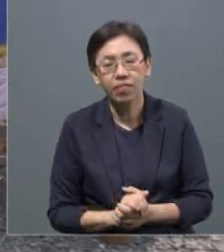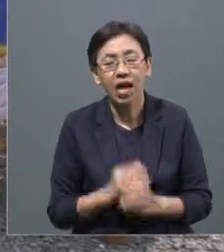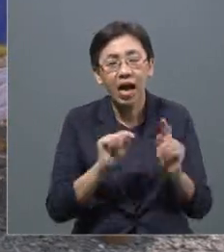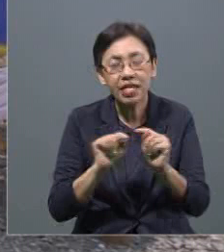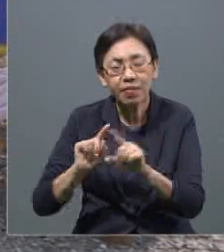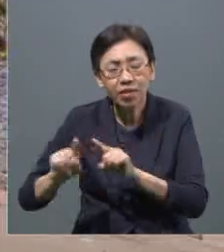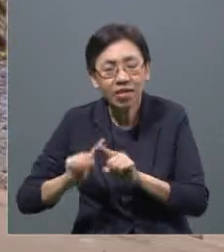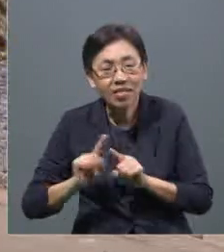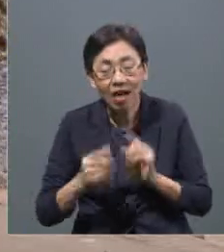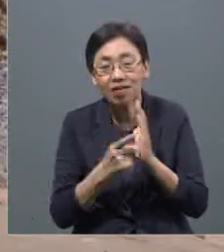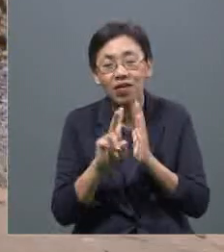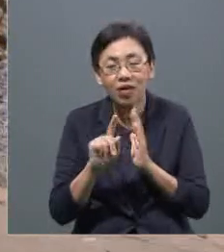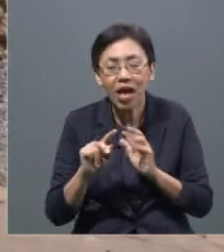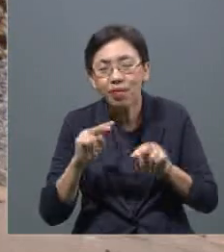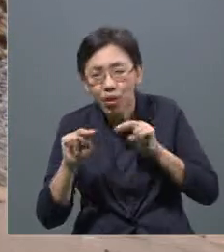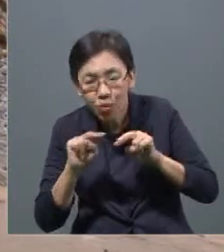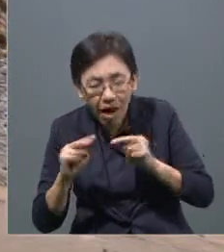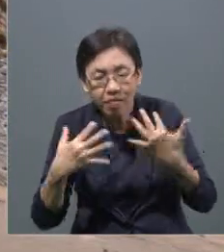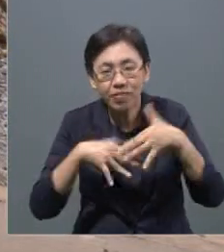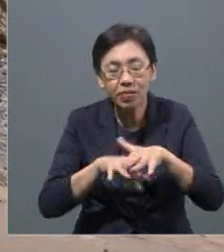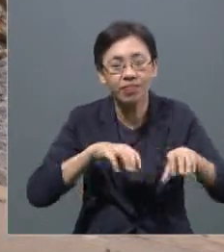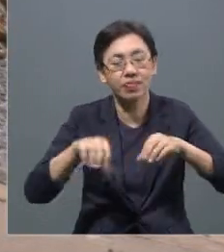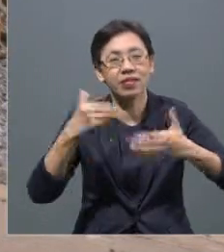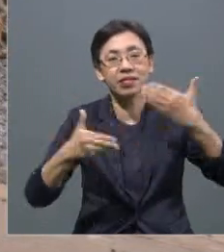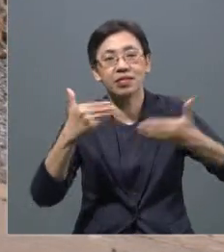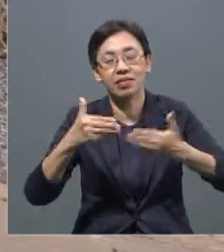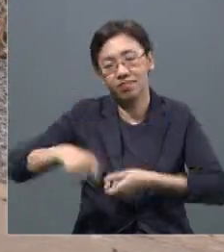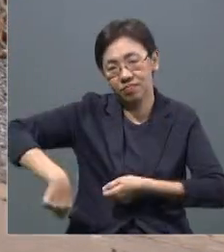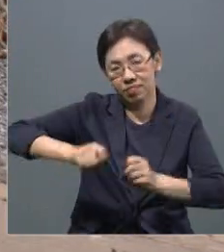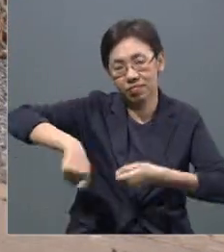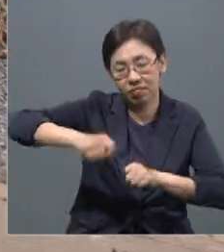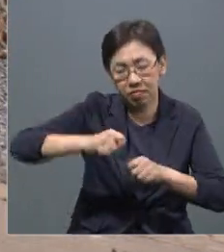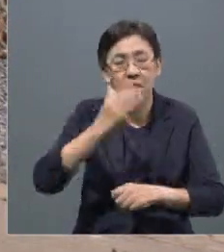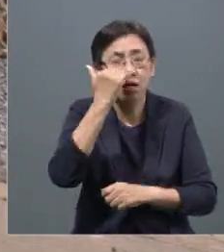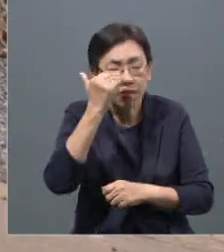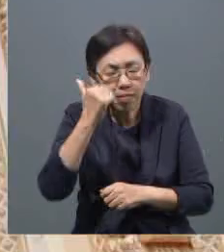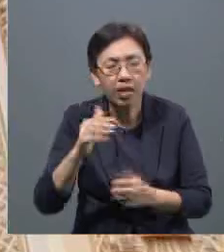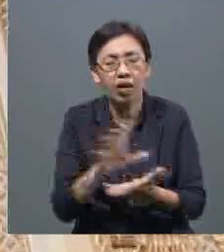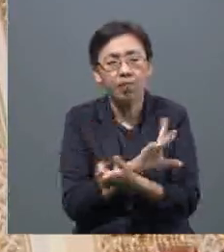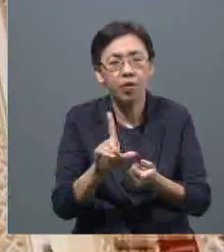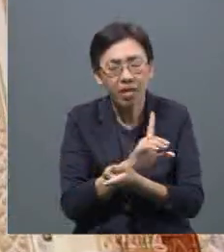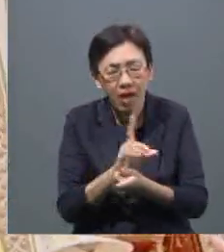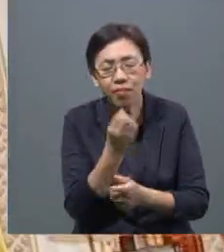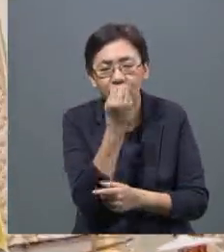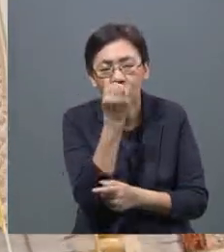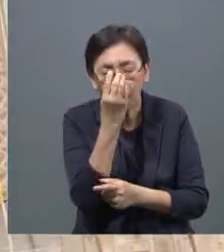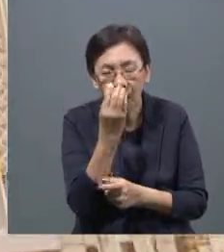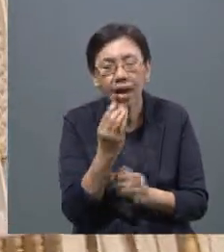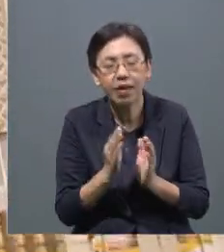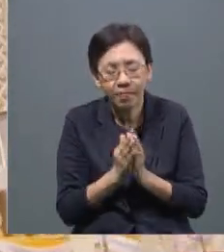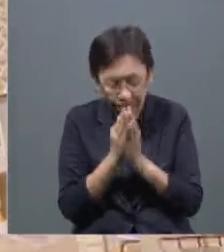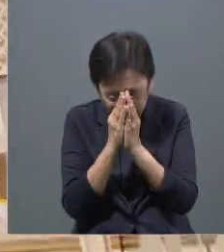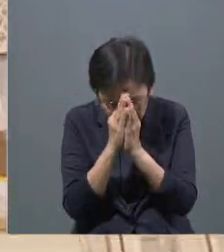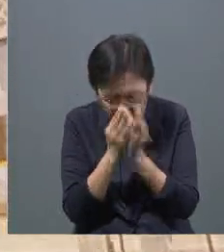ะครับในพื้นที่จังหวัดขอนแก่นมีส่วนร่วมในการจัดกิจกรรมประเพณีสงกรานต์พร้อมเป็นการสืบสานประเพณีดอกไม้บูชาพระอีกด้ว